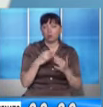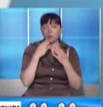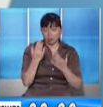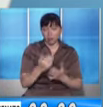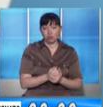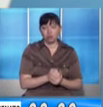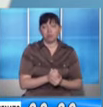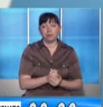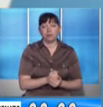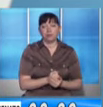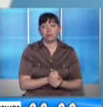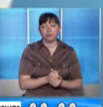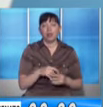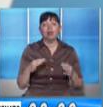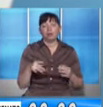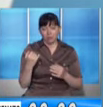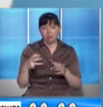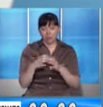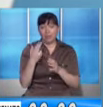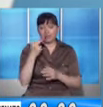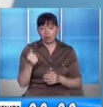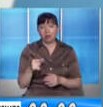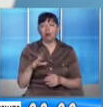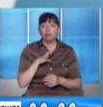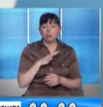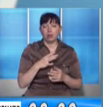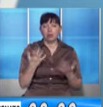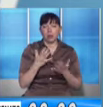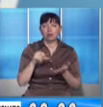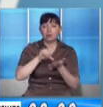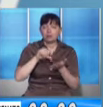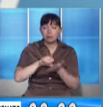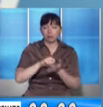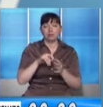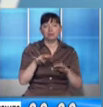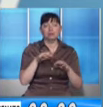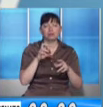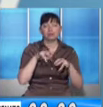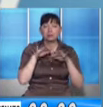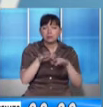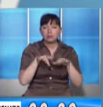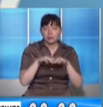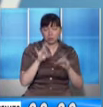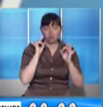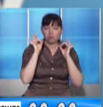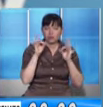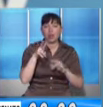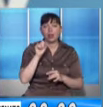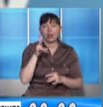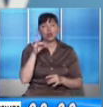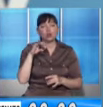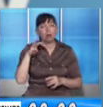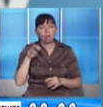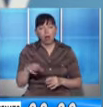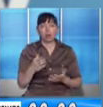Ați spus prima cu prima. Platforma DA a avut câteva dintre cele mai vocale comisii parlamentare de anchetă pe cazuri de rezonanță, l-au îndrumat